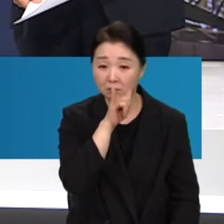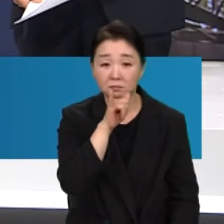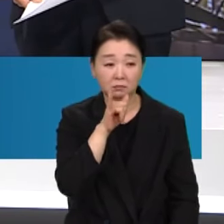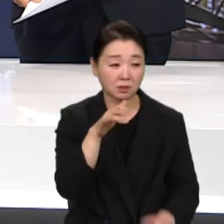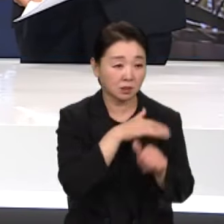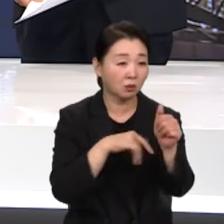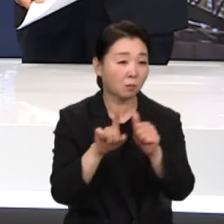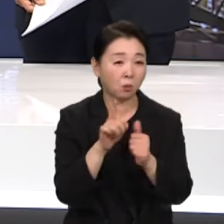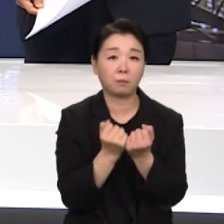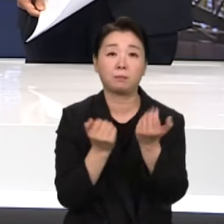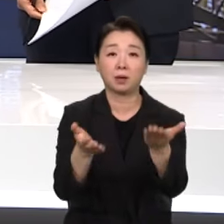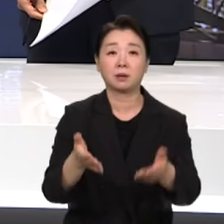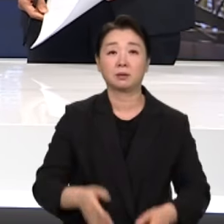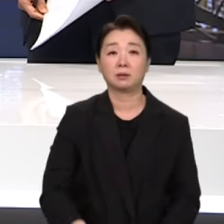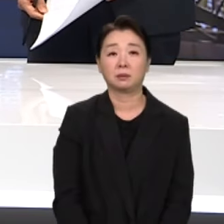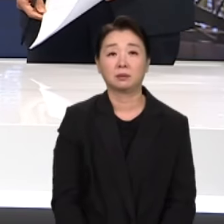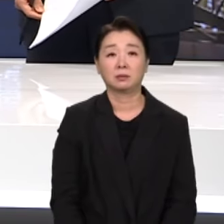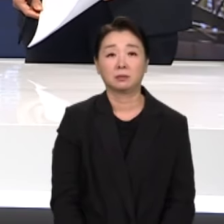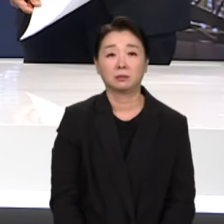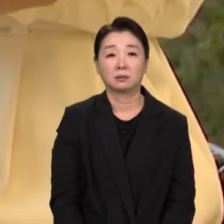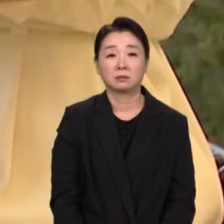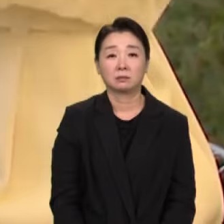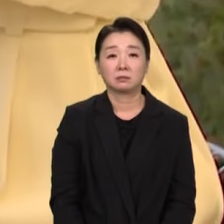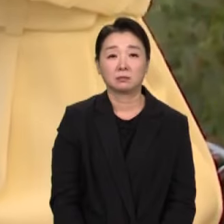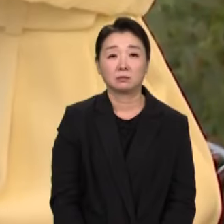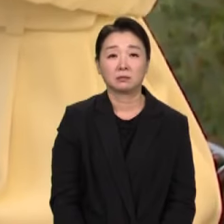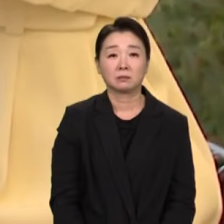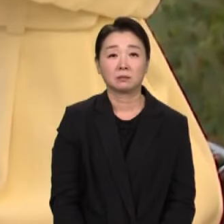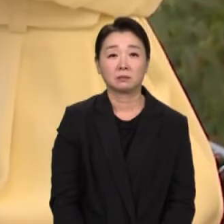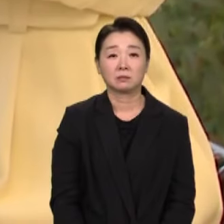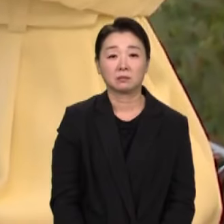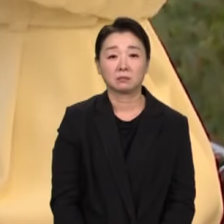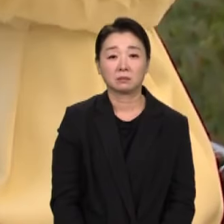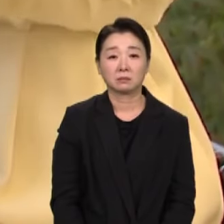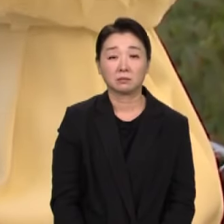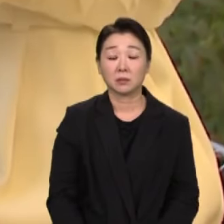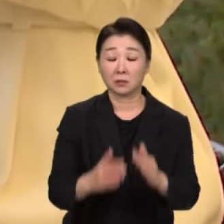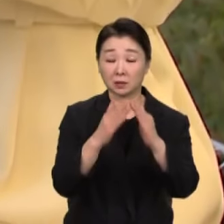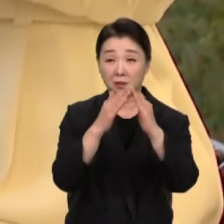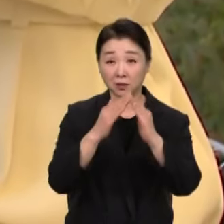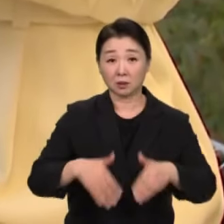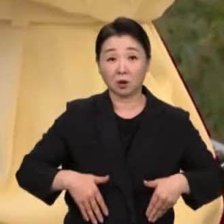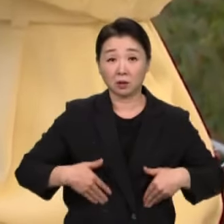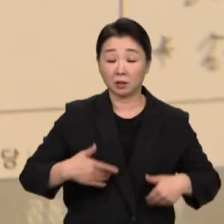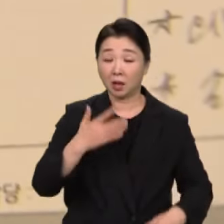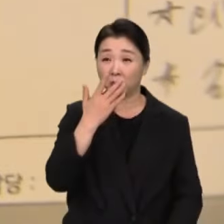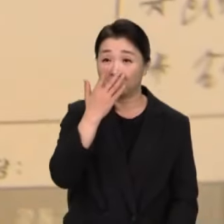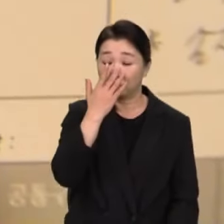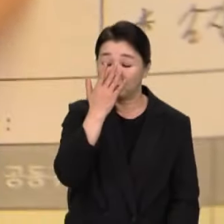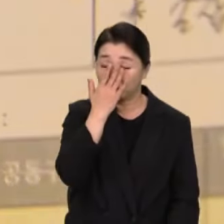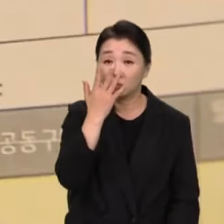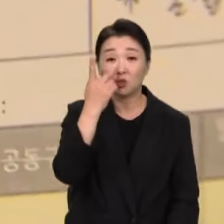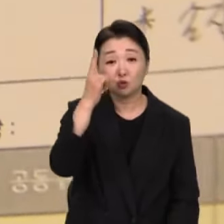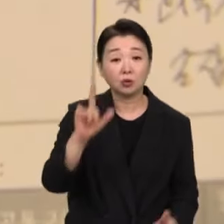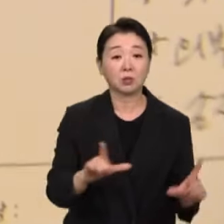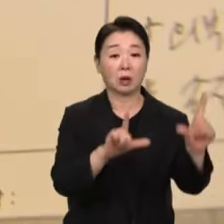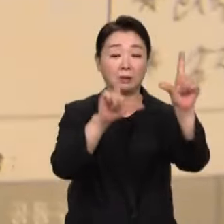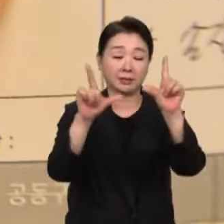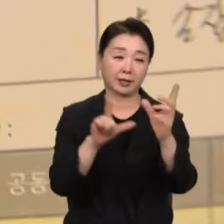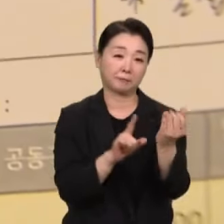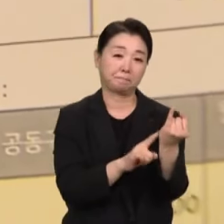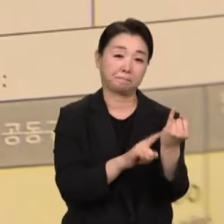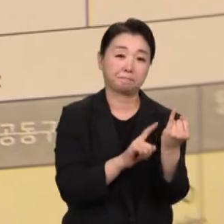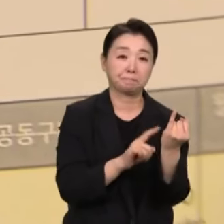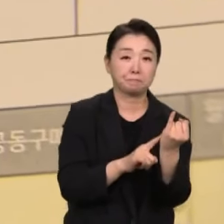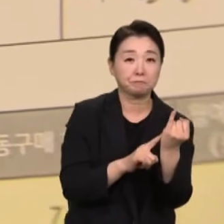일인지 정하람 기자가 취재했습니다 전남 순천에 사는 씨는 4개월 전 집 근처에 있는 엑스